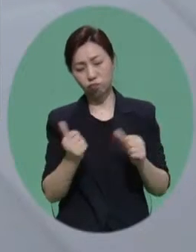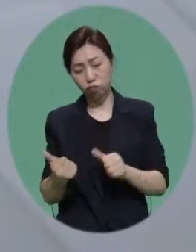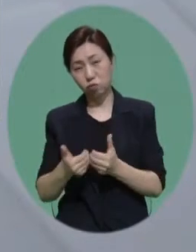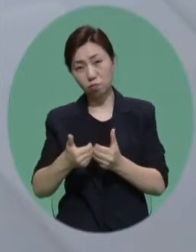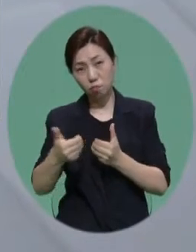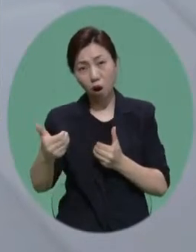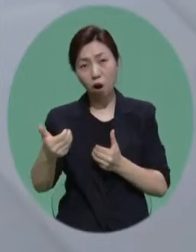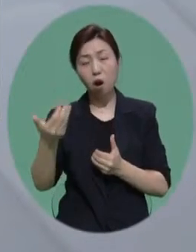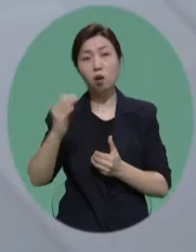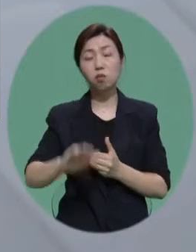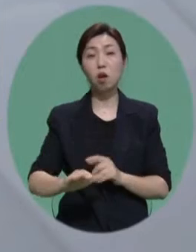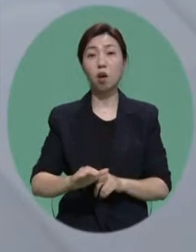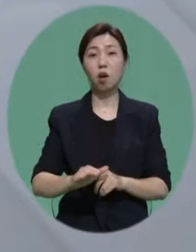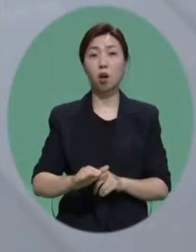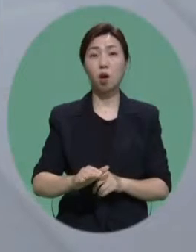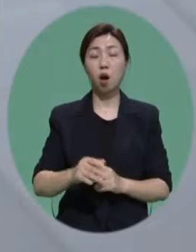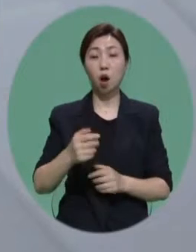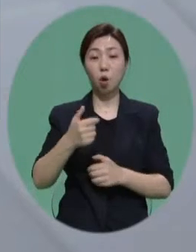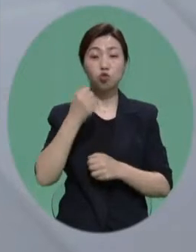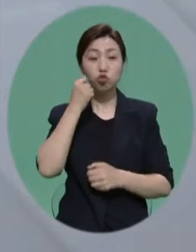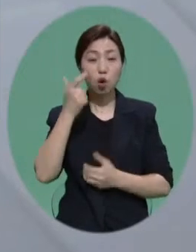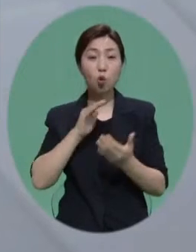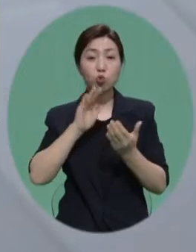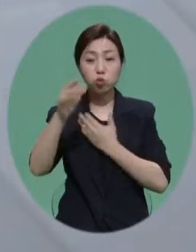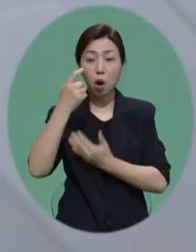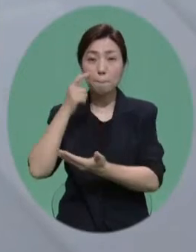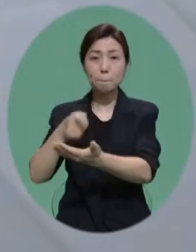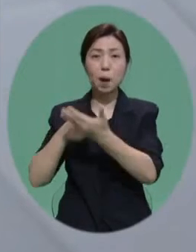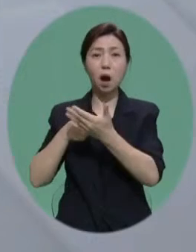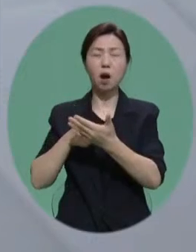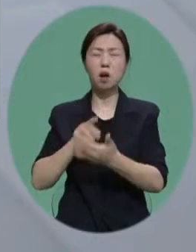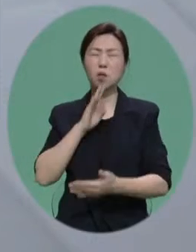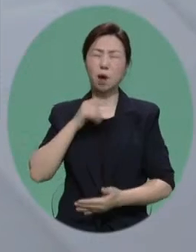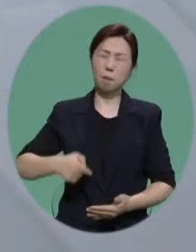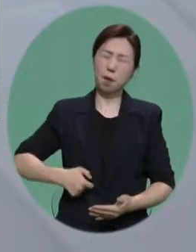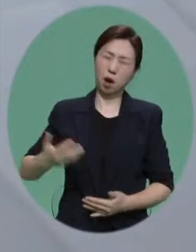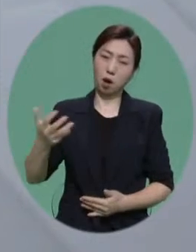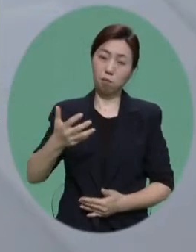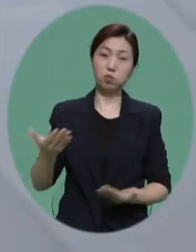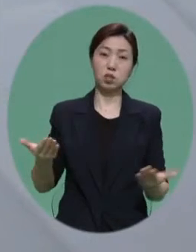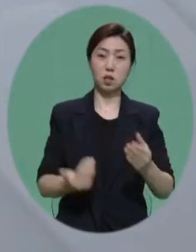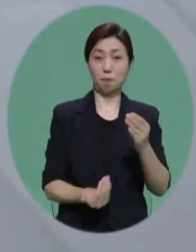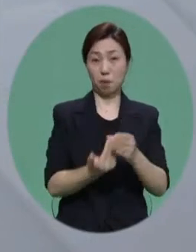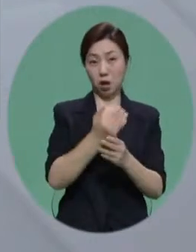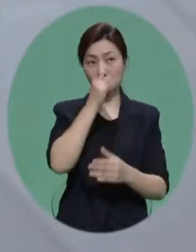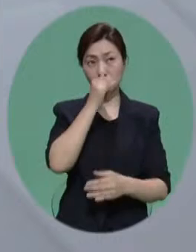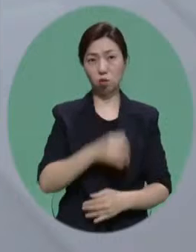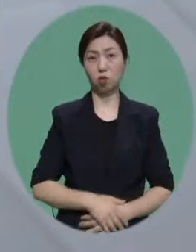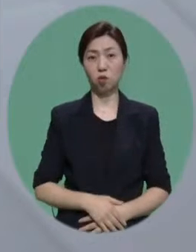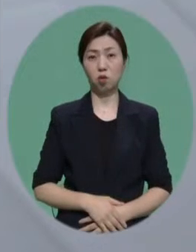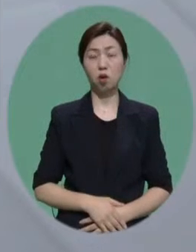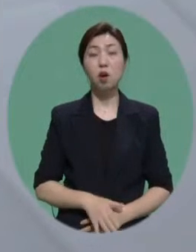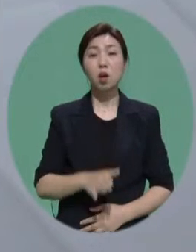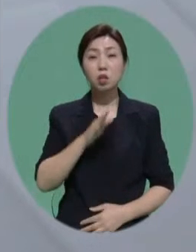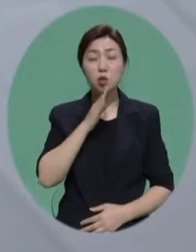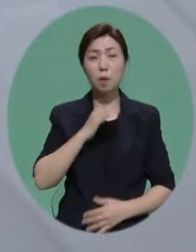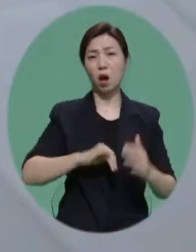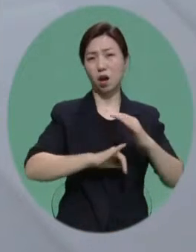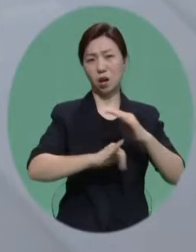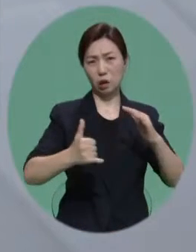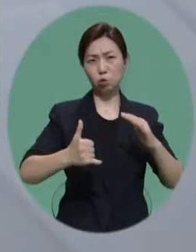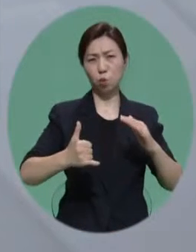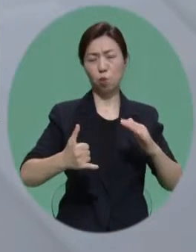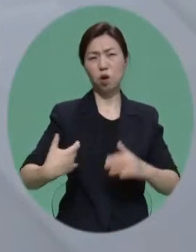일이라고 믿습니다 네 정말 다 슴 아픈 그러니 되었었는데요 결국은 이 이게 바로 법 주향 의무이자 기준